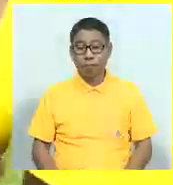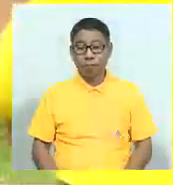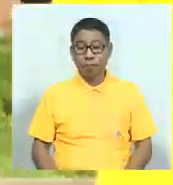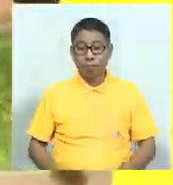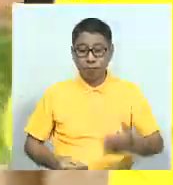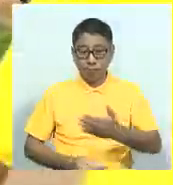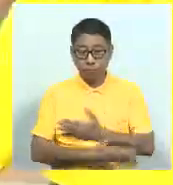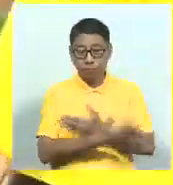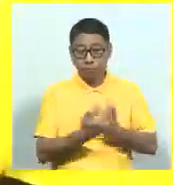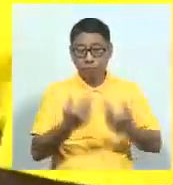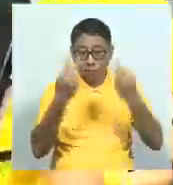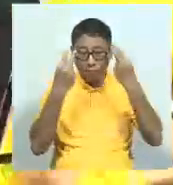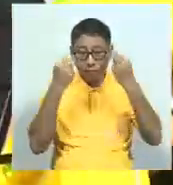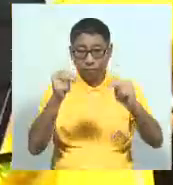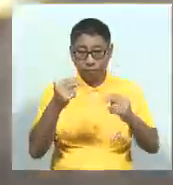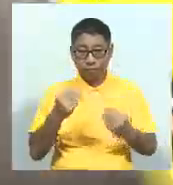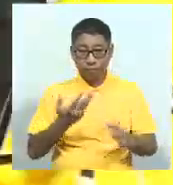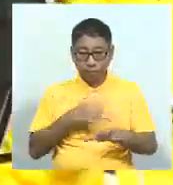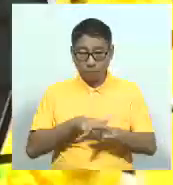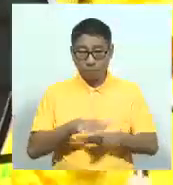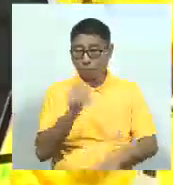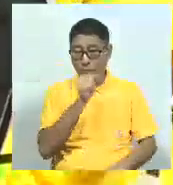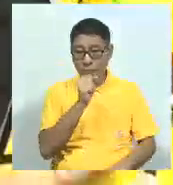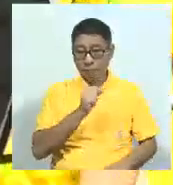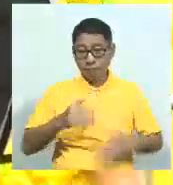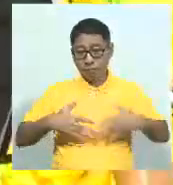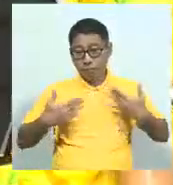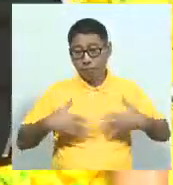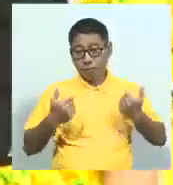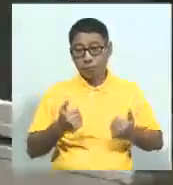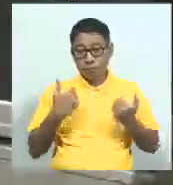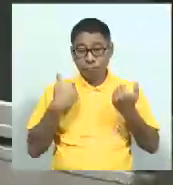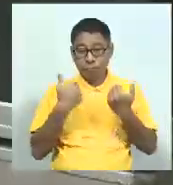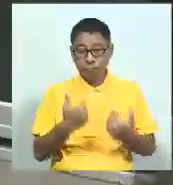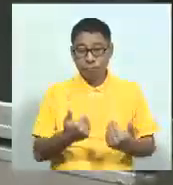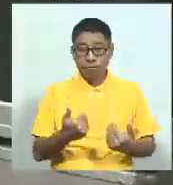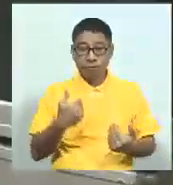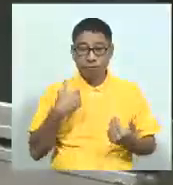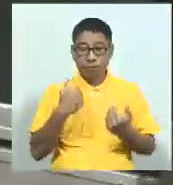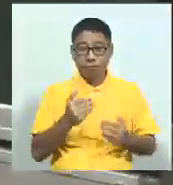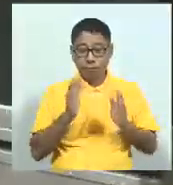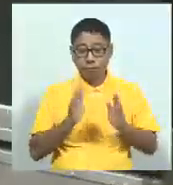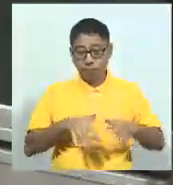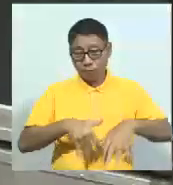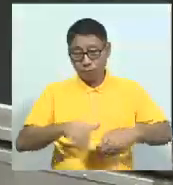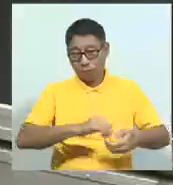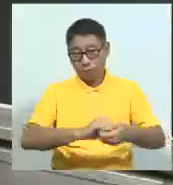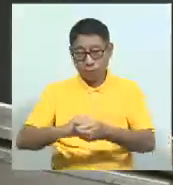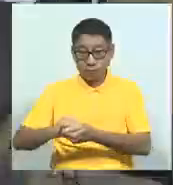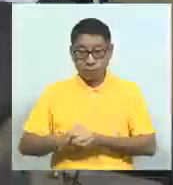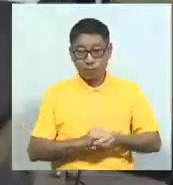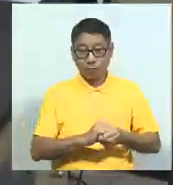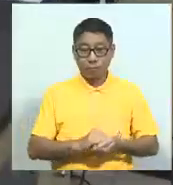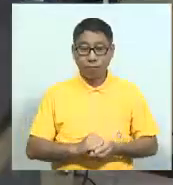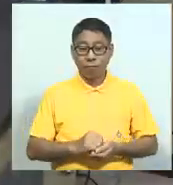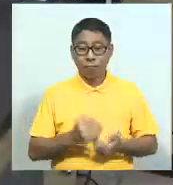ในโอกาสนี้นะครับท่านนายกรัฐมนตรีก็ไปร่วมร้องเพลงสุขกันเธอเราแล้วก็เพลงพรหมลิขิตร่วมกับคนในชุมชนด้วยนะครับนี่จังหว